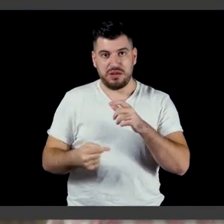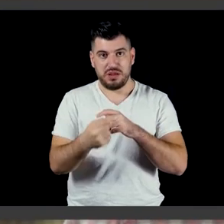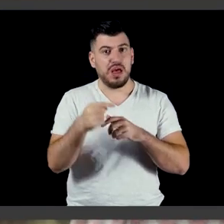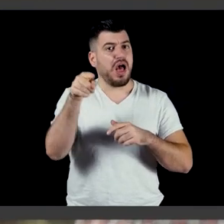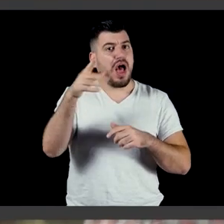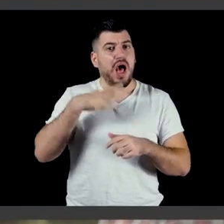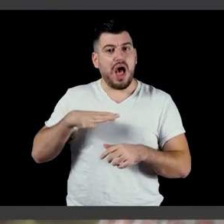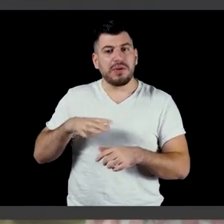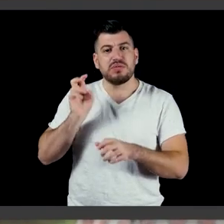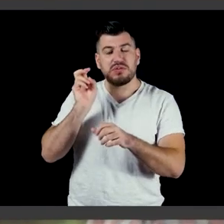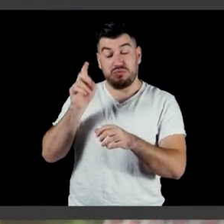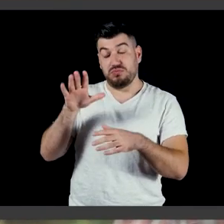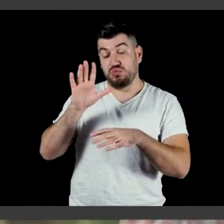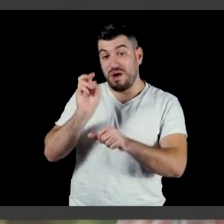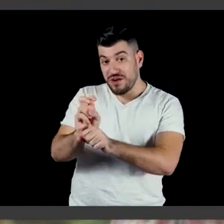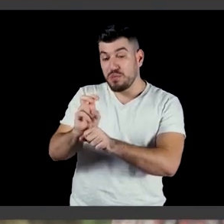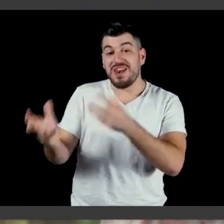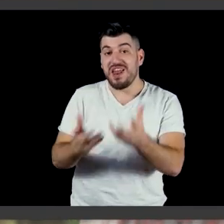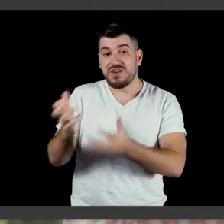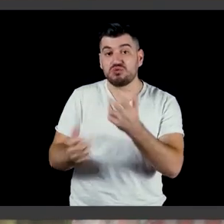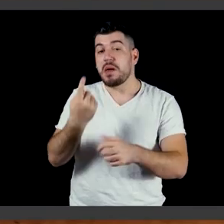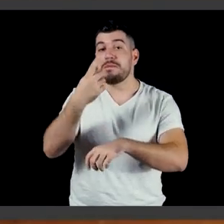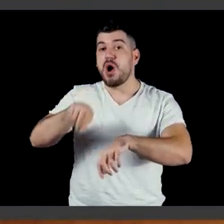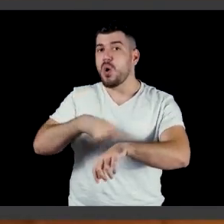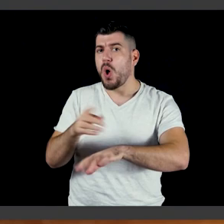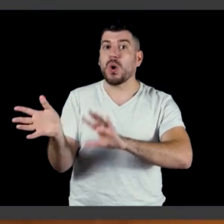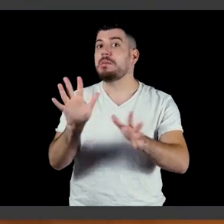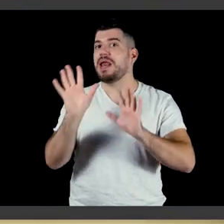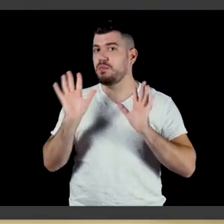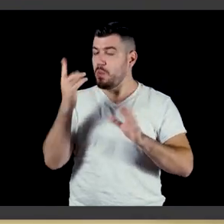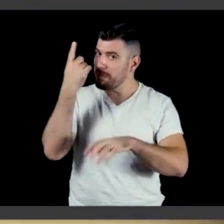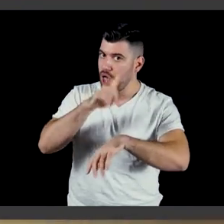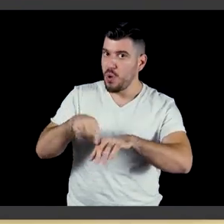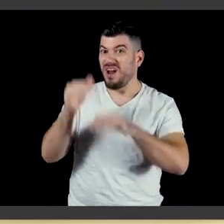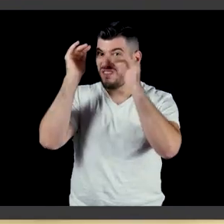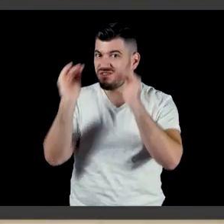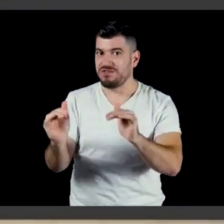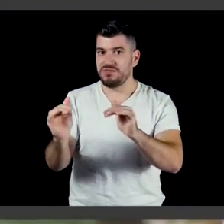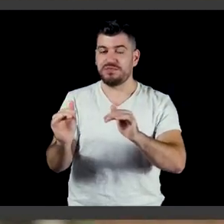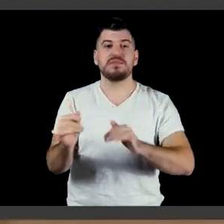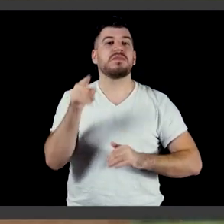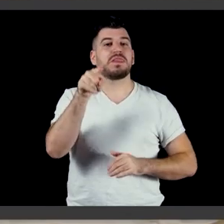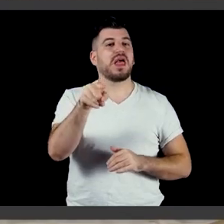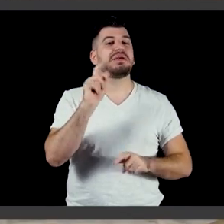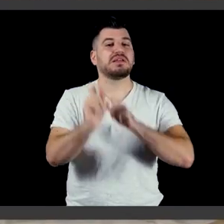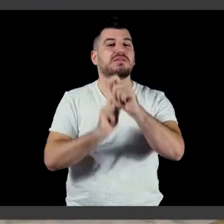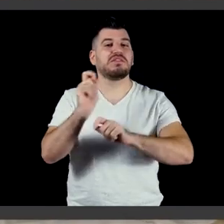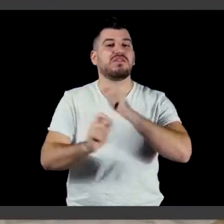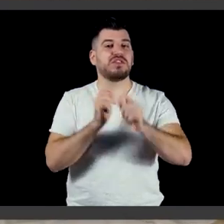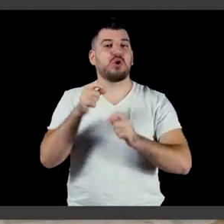Τα αφήνουμε να βράσουν για περίπου μία ώρα. Όχι για περίπου, για μία ώρα ακριβώς. Λοιπόν, νούμερο 2 κίνηση. Παίρνουμε και ετοιμάζουμε το σιρόπι.